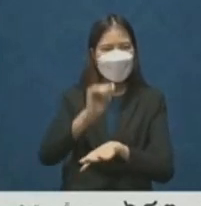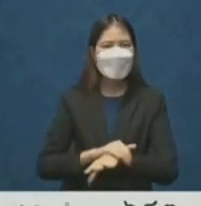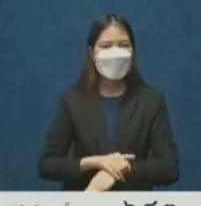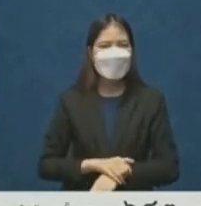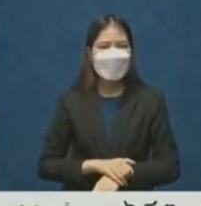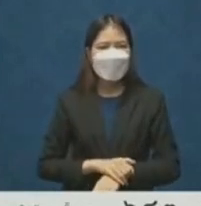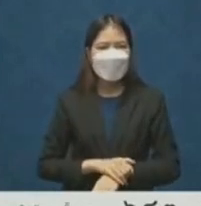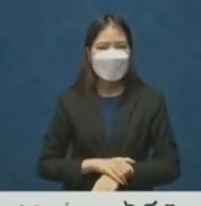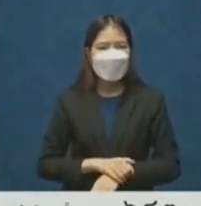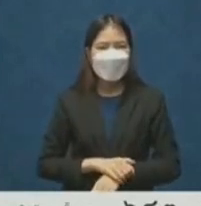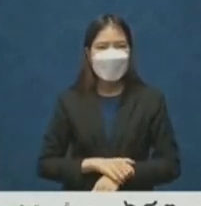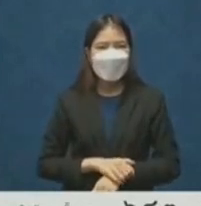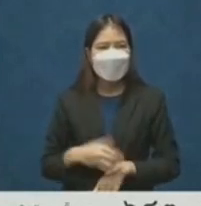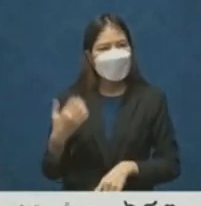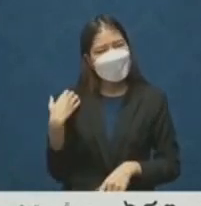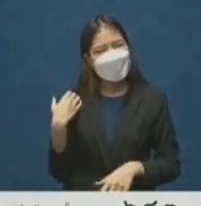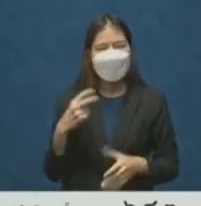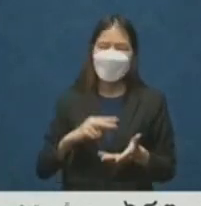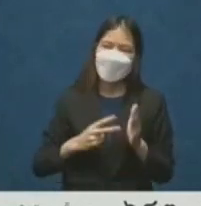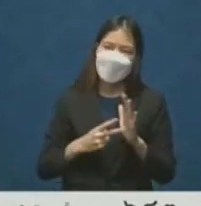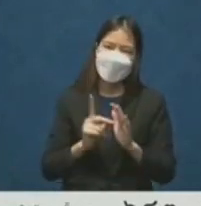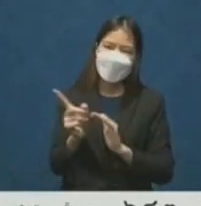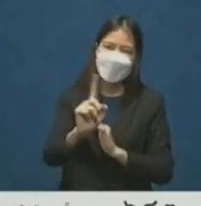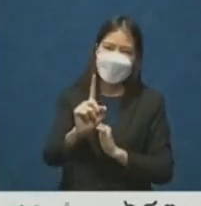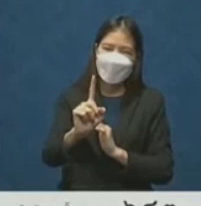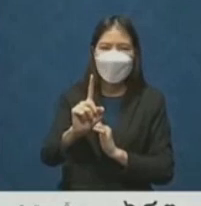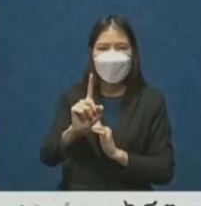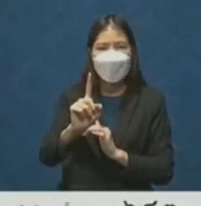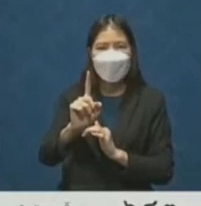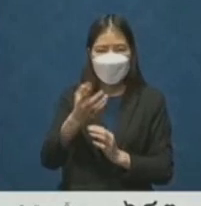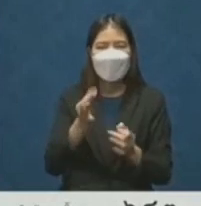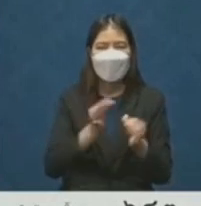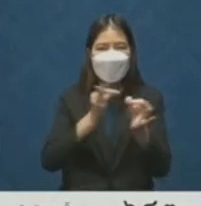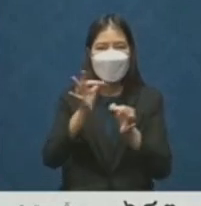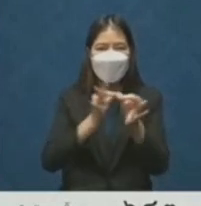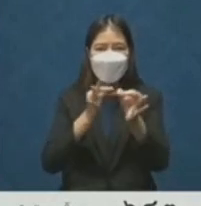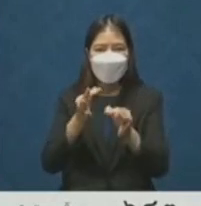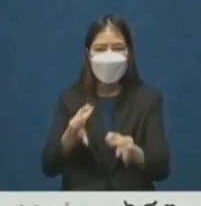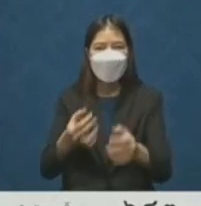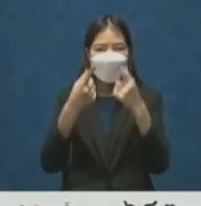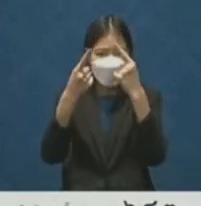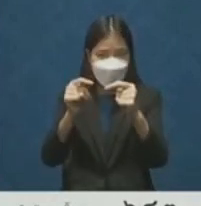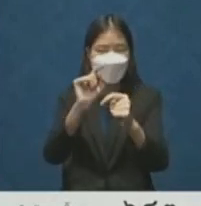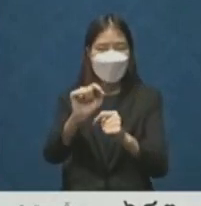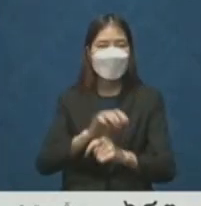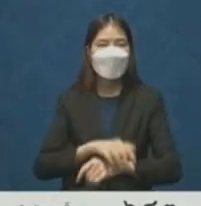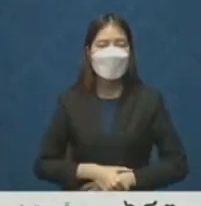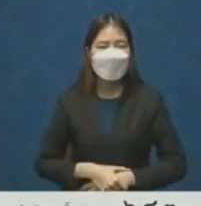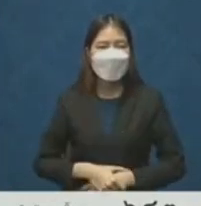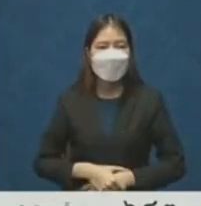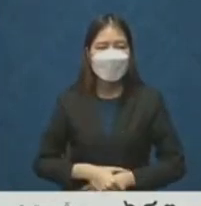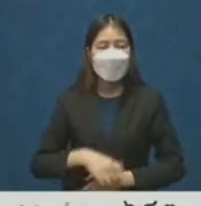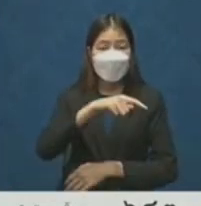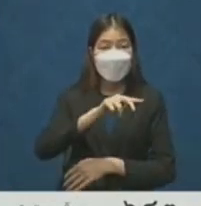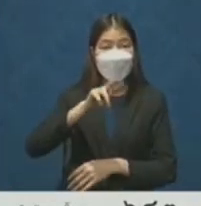เรื่องความสามารถอันเนี้ยจะกินความหมายหรือตีความไปอย่างไรเดี๋ยวช่วยอธิบายด้วย